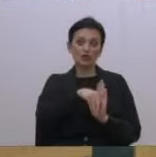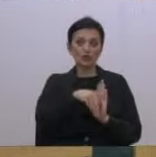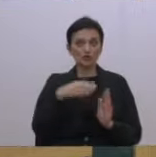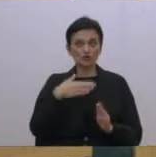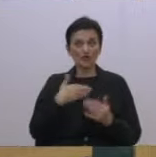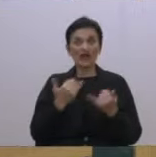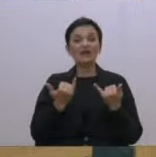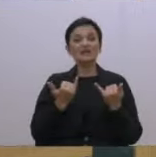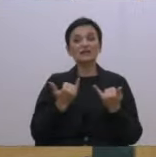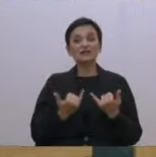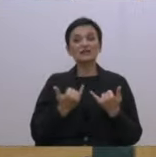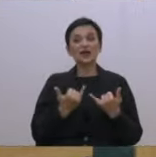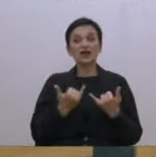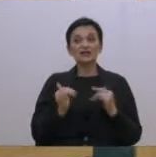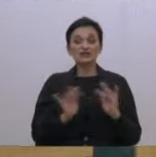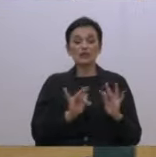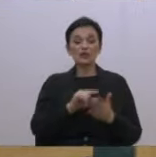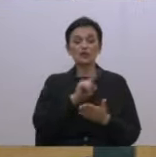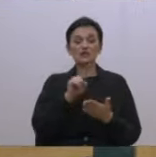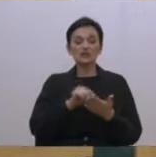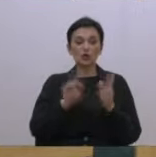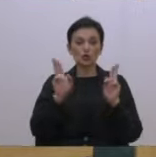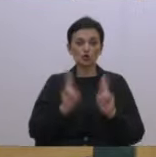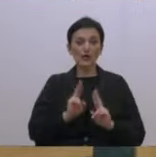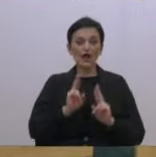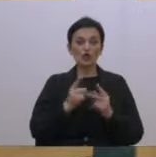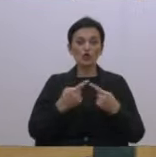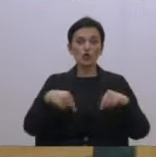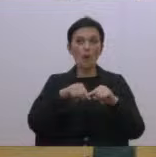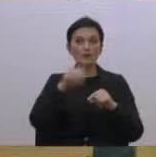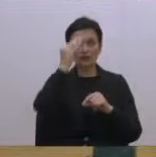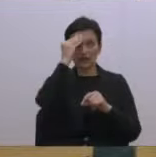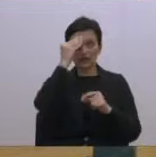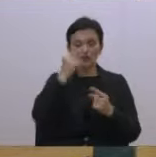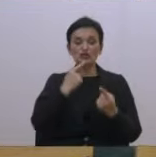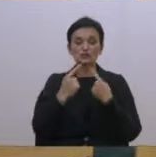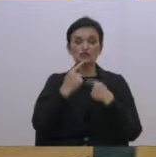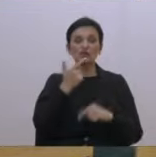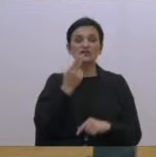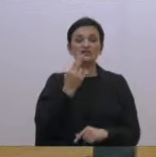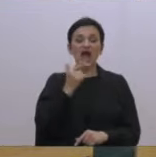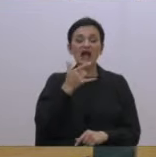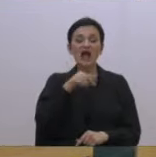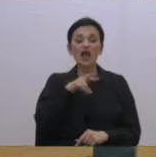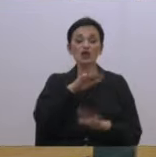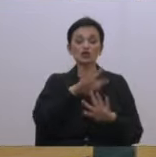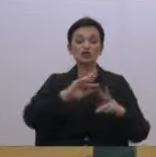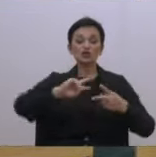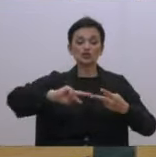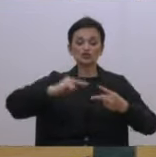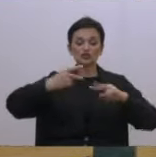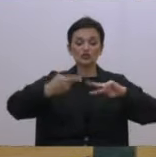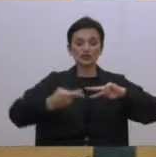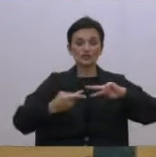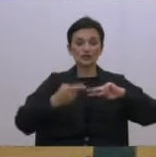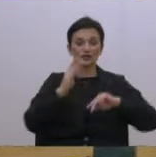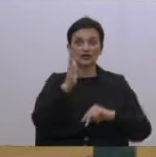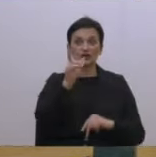დღეს საპროცედურო საკითხთა და წესების კომიტეტმა იმჟელა გიორგი ცაგარაიშვილის ნაცვლად